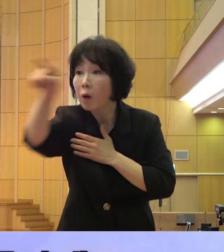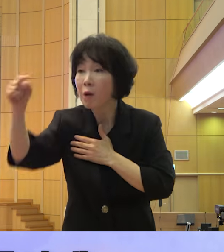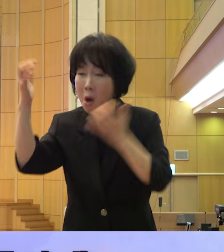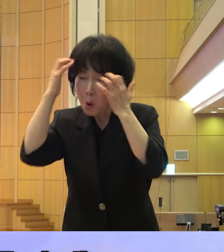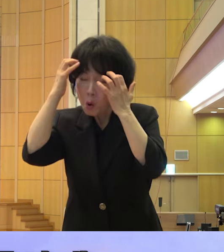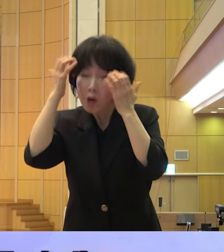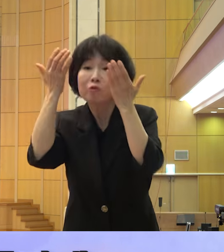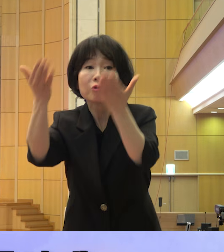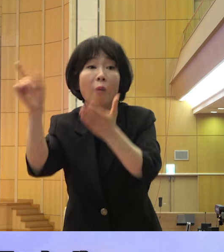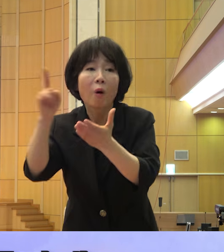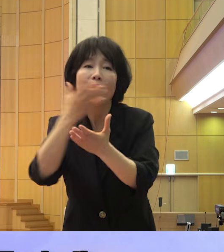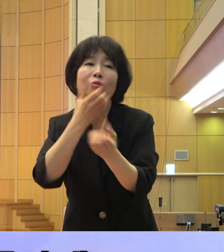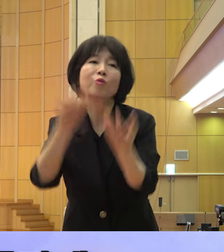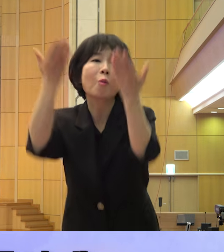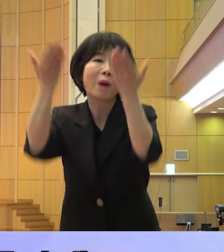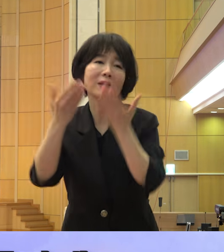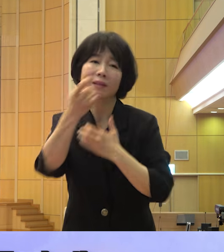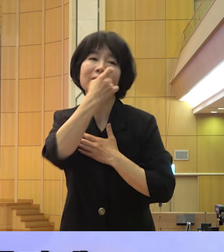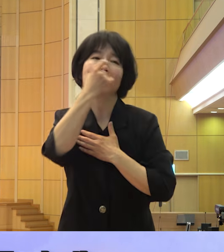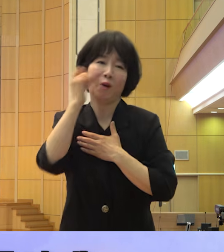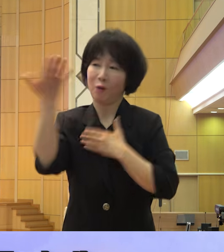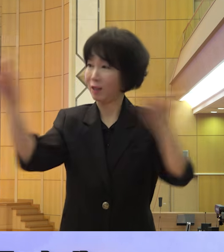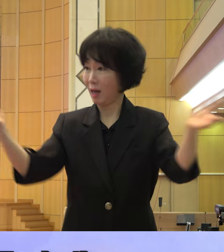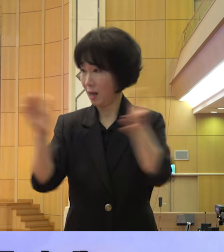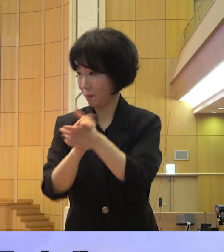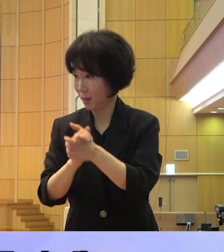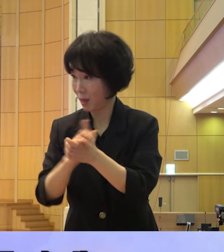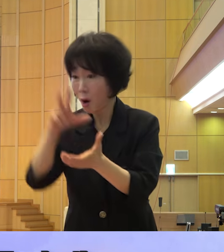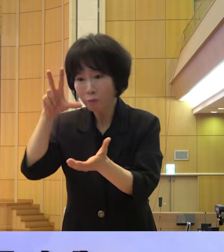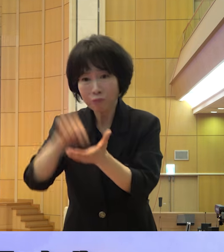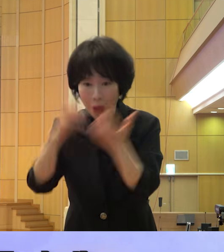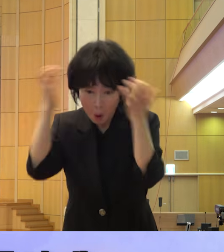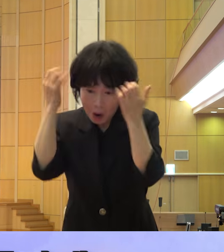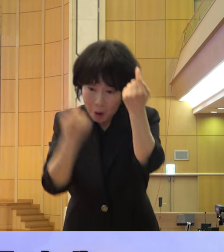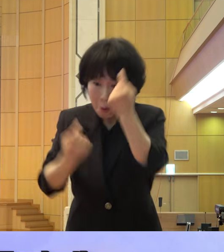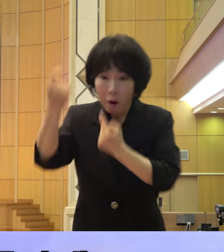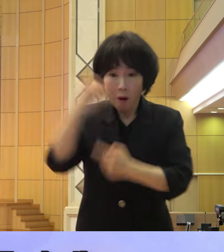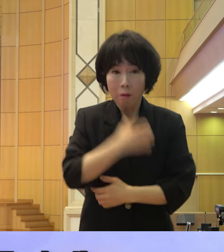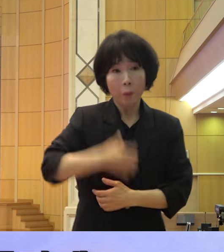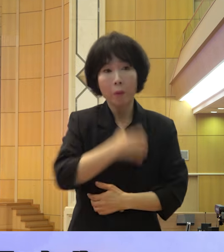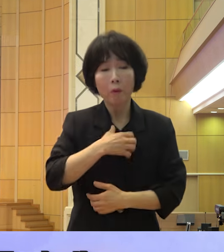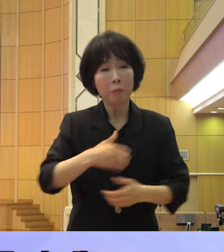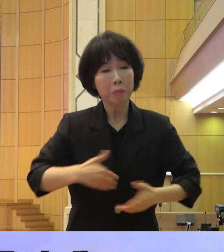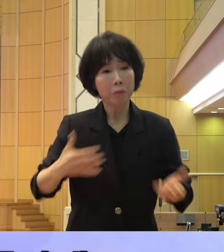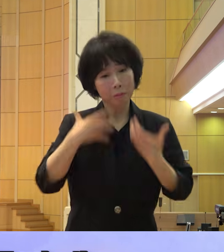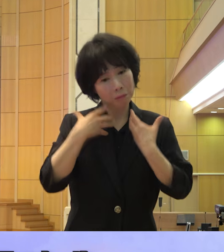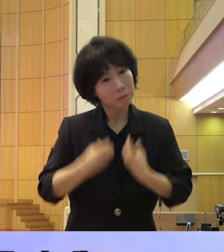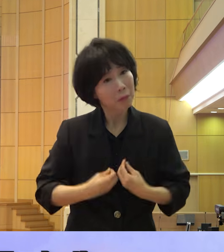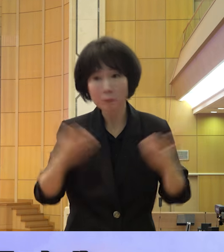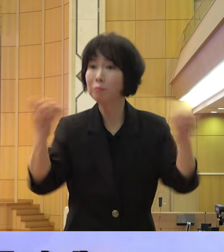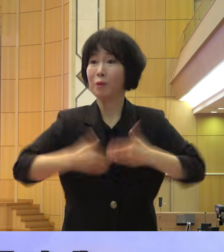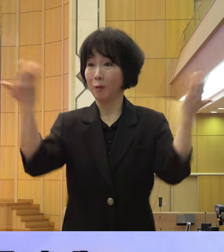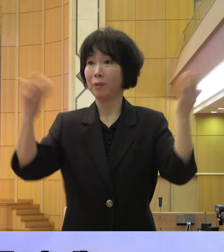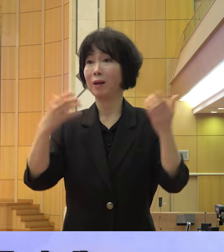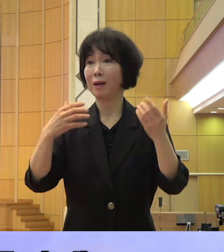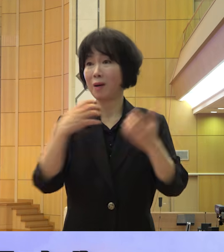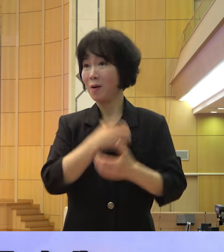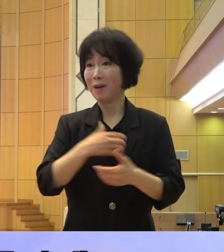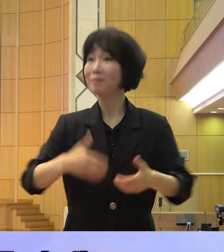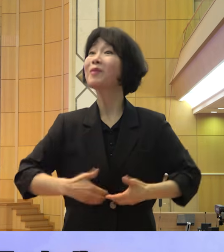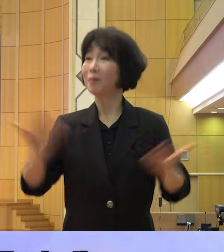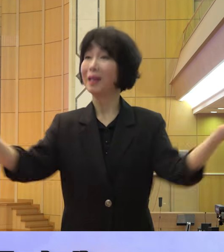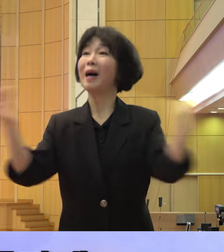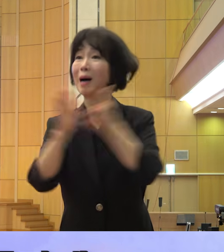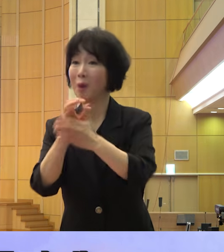징조다. 그러니까 절대 그런 문제가 다가온다 하더라도 주님을 믿는 사람들은 염려할 것도 없고 걱정할 것도 없고 낙심할 것도 없고 절망할 것도